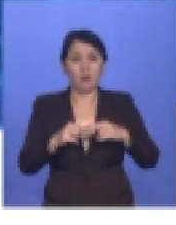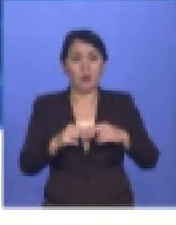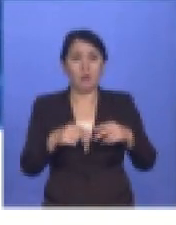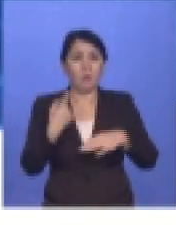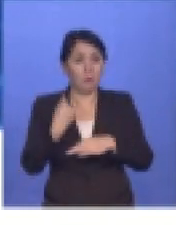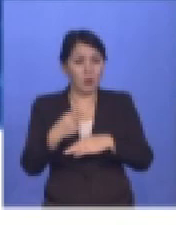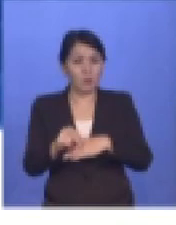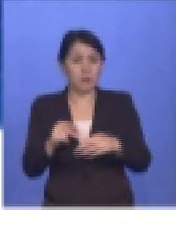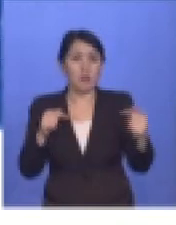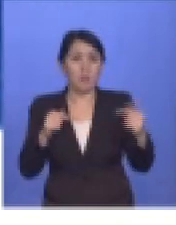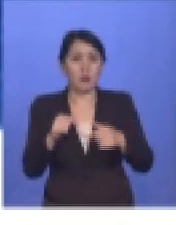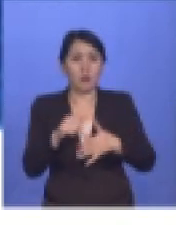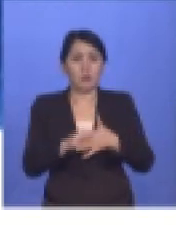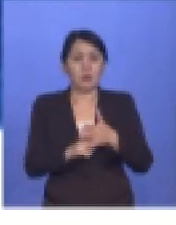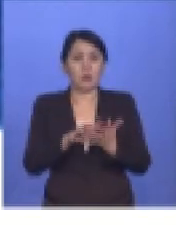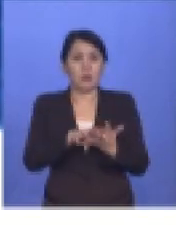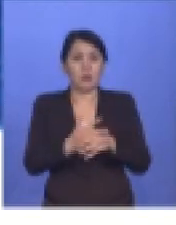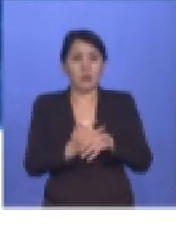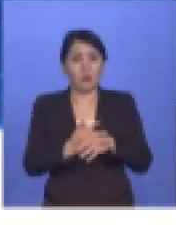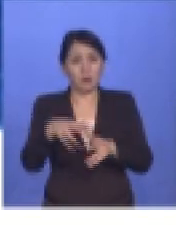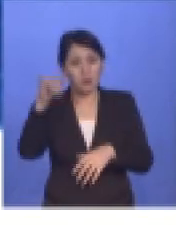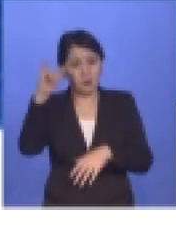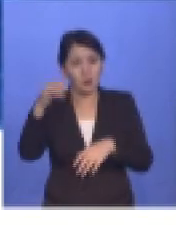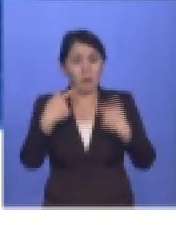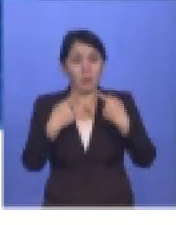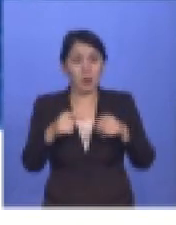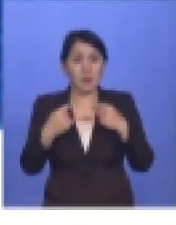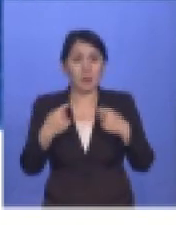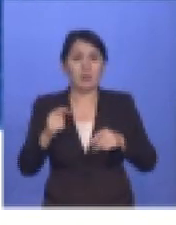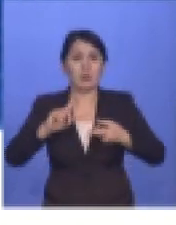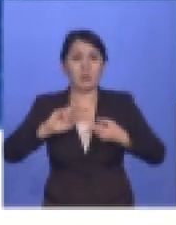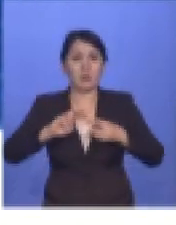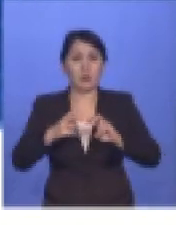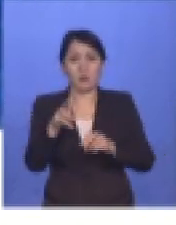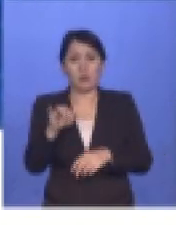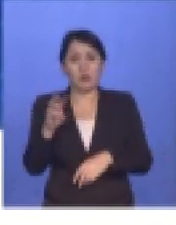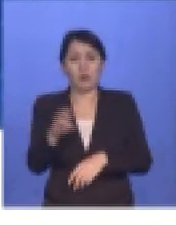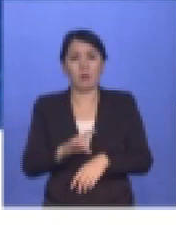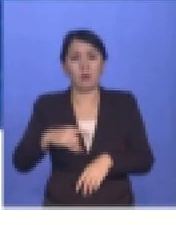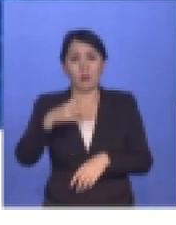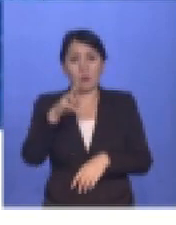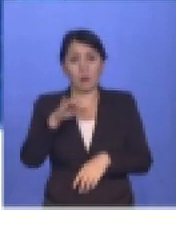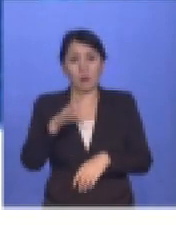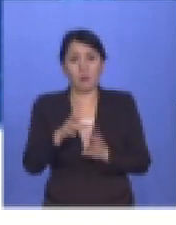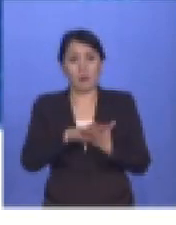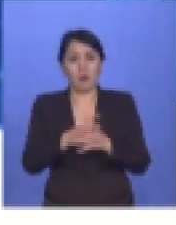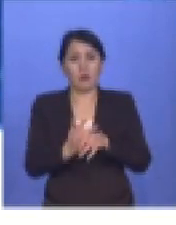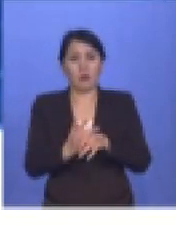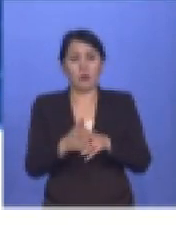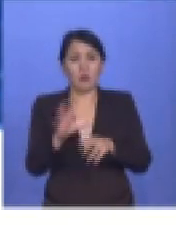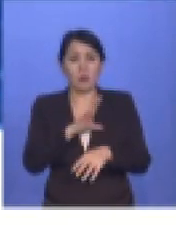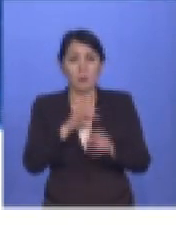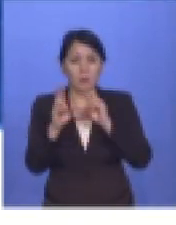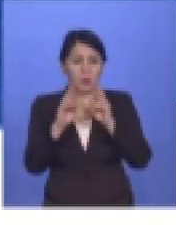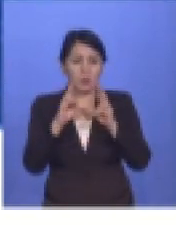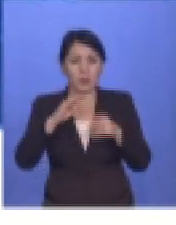қабылдаудан бас тартқан. Салдарынан ауылдықтар сыйырларын сатуға мәжбүр. Осы мәселеге қатысты бүгін Мамлют ауданының Краснознаменный елді мекенінде жиын